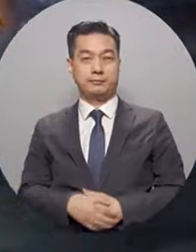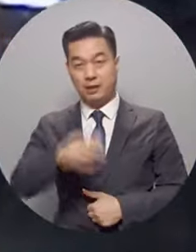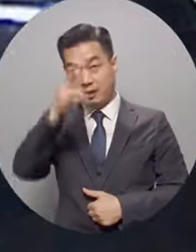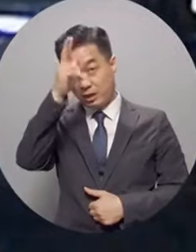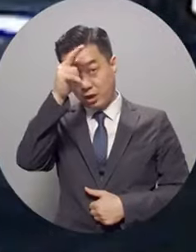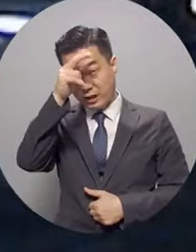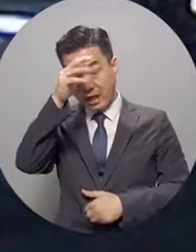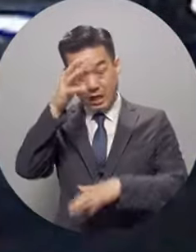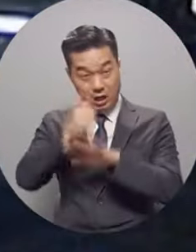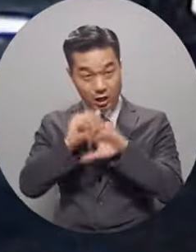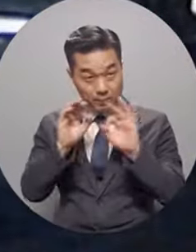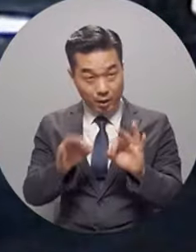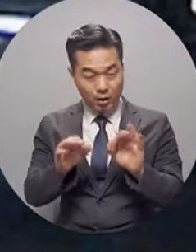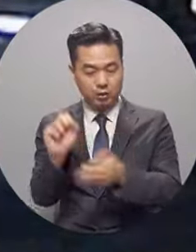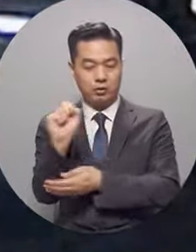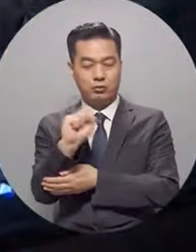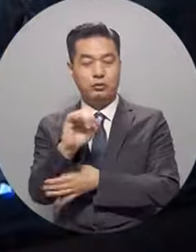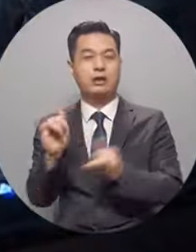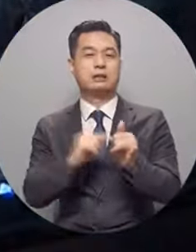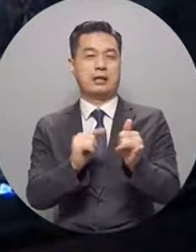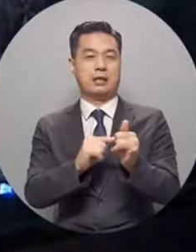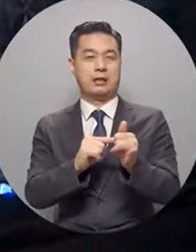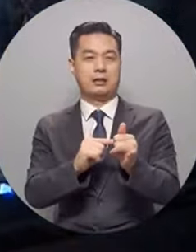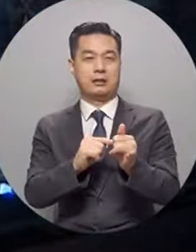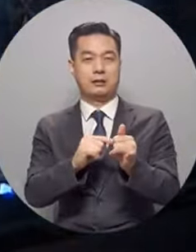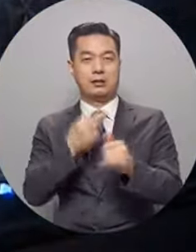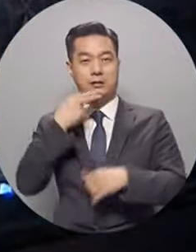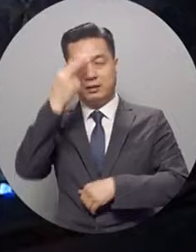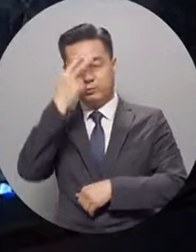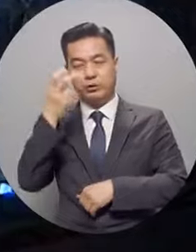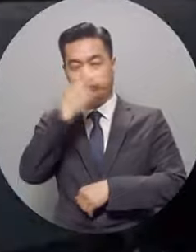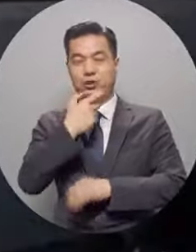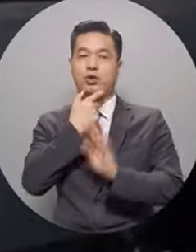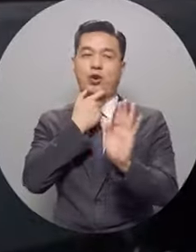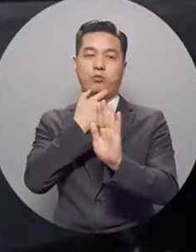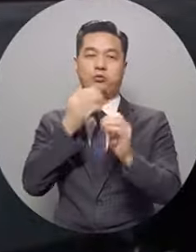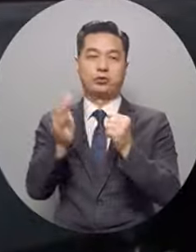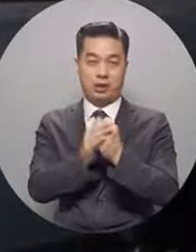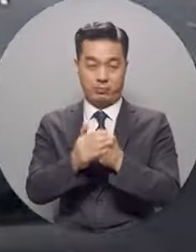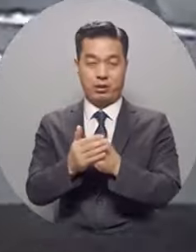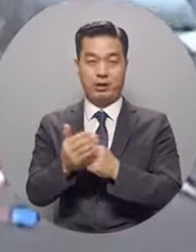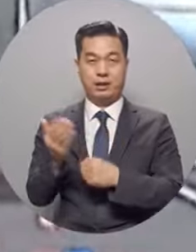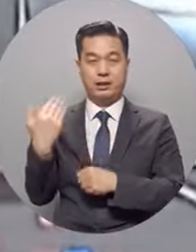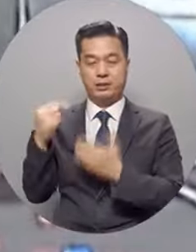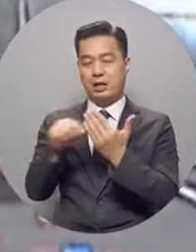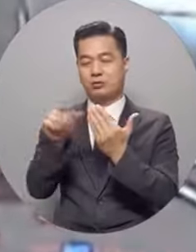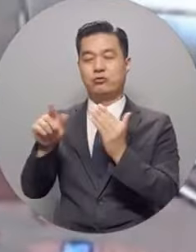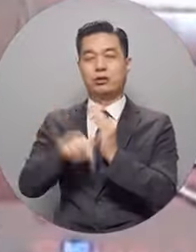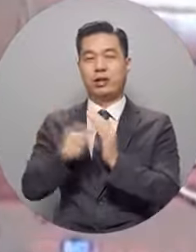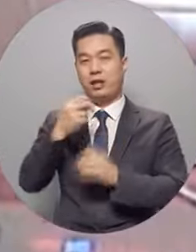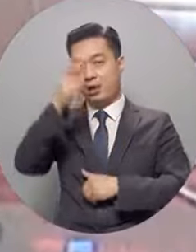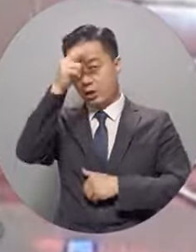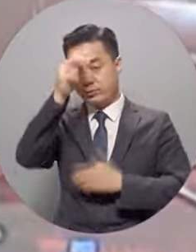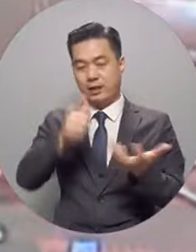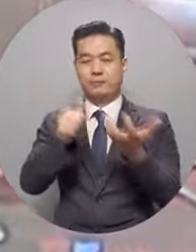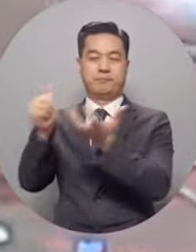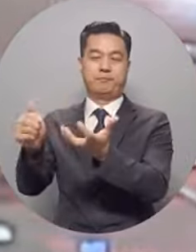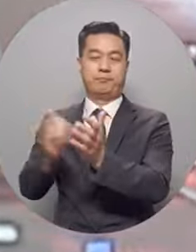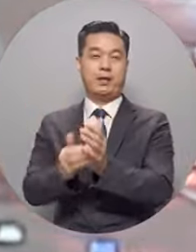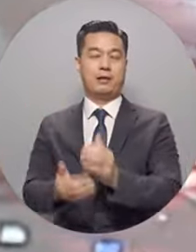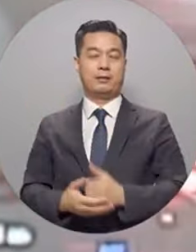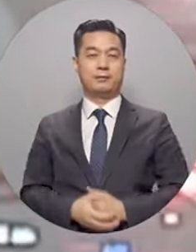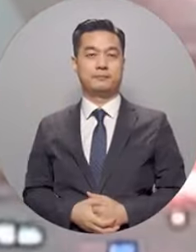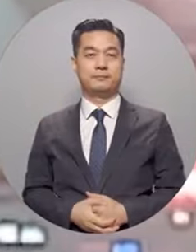결국 운전자에 대해 음주측정 거부 혐의만 적용해 지난달 검찰에 넘겼습니다 MBC 뉴스 국입니다